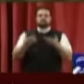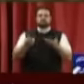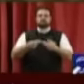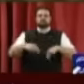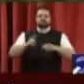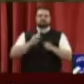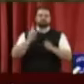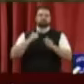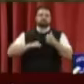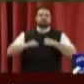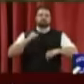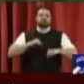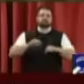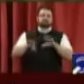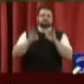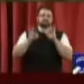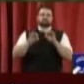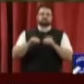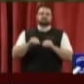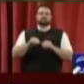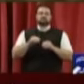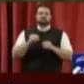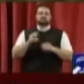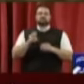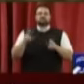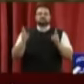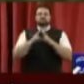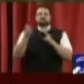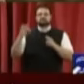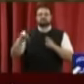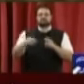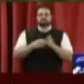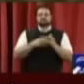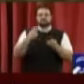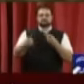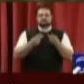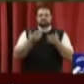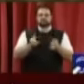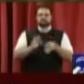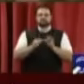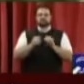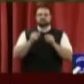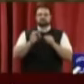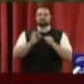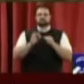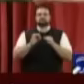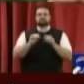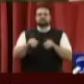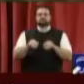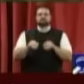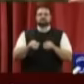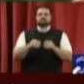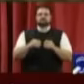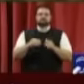trecem prin suferință, mai dăm și noi cu capul. O dată alții, destul. Trebuie să mă uiți ce înseamnă asta. Atunci ce sens aș să mai dai eu cu capul?